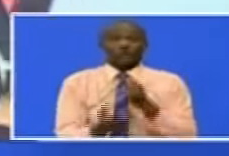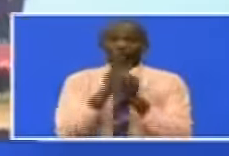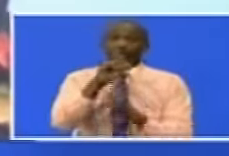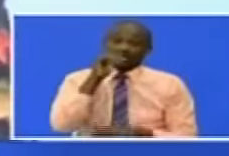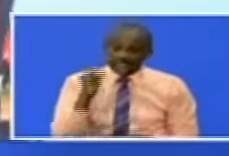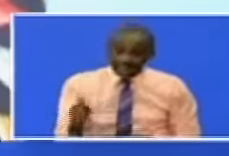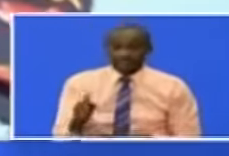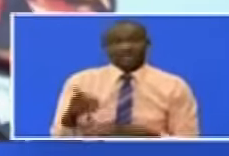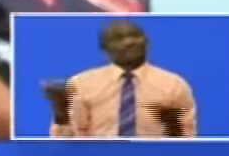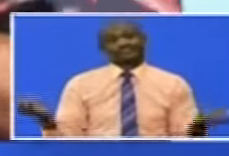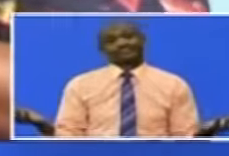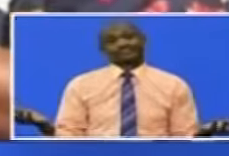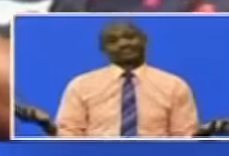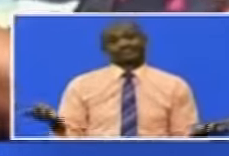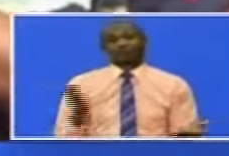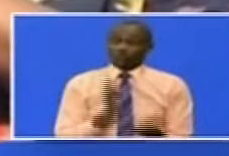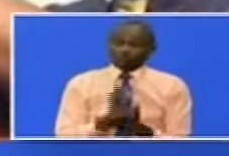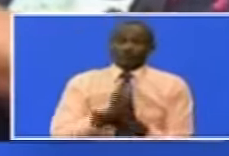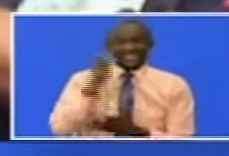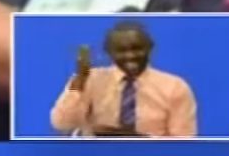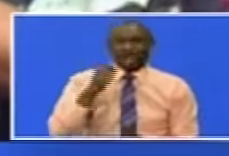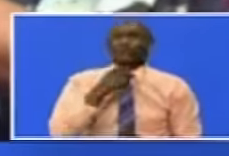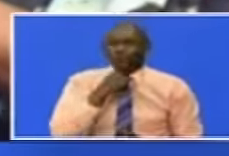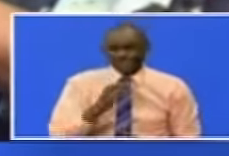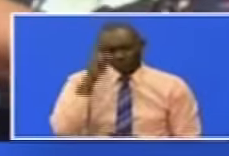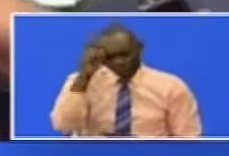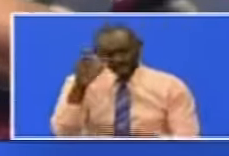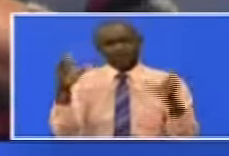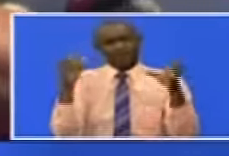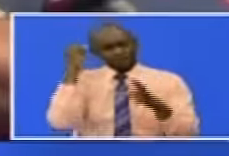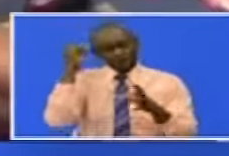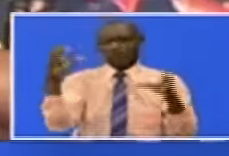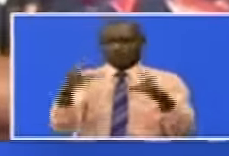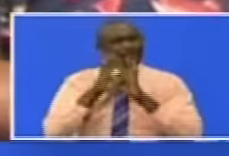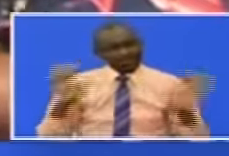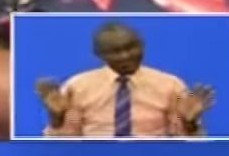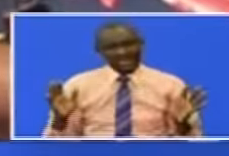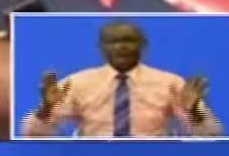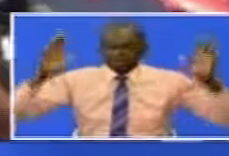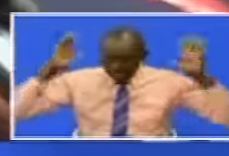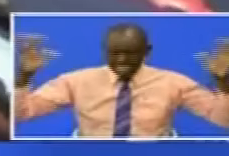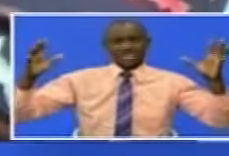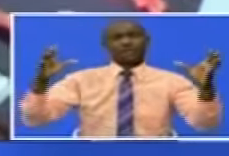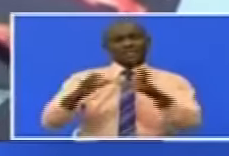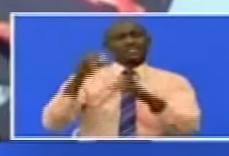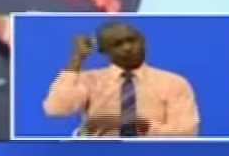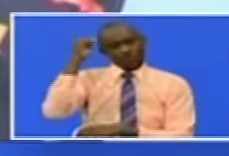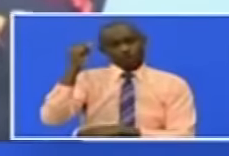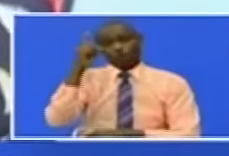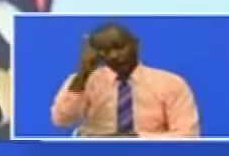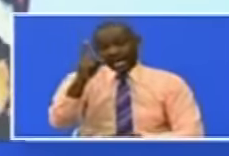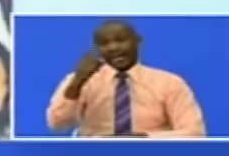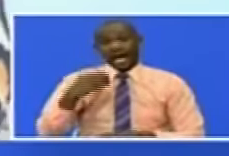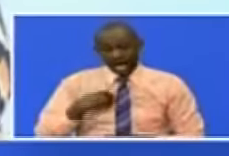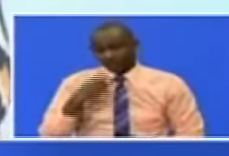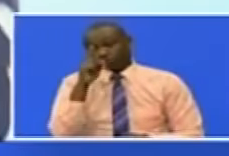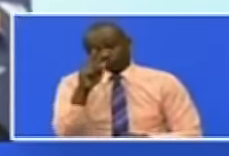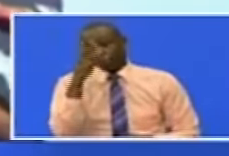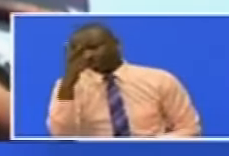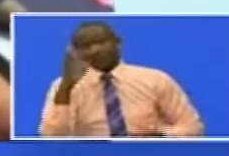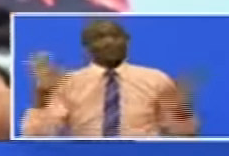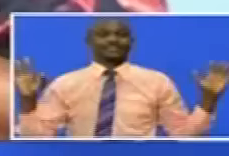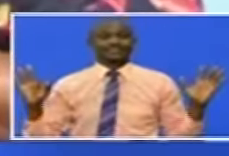mambo ya ushirikiano, kwa sababu Kenya tunataka one party, I mean this big party tuwe na pati moja, mbili, tatu